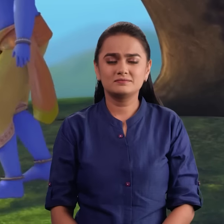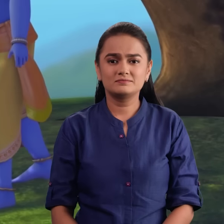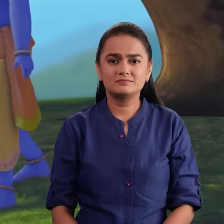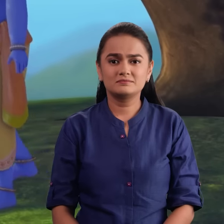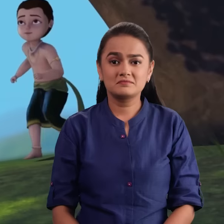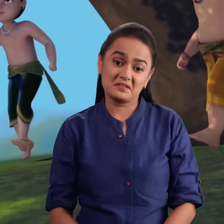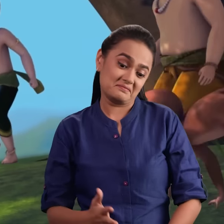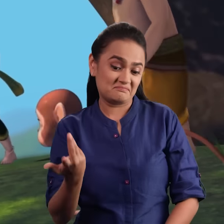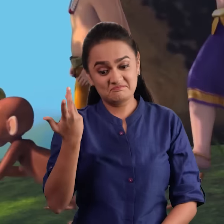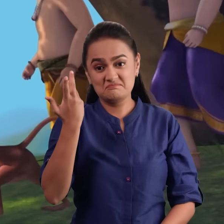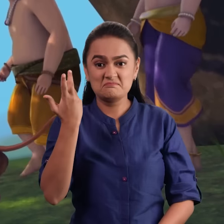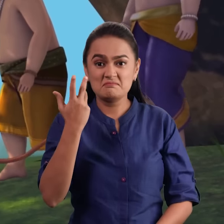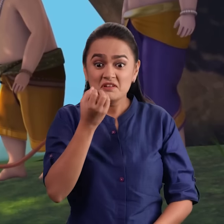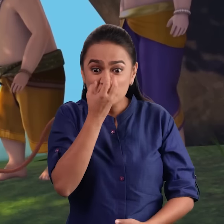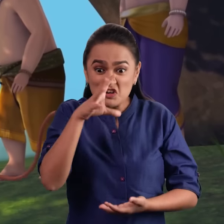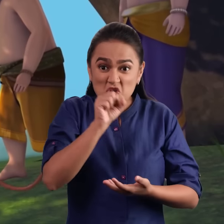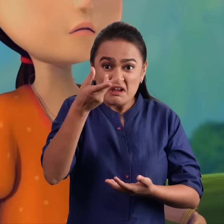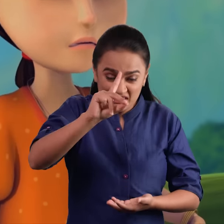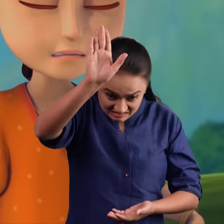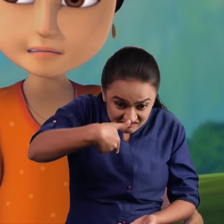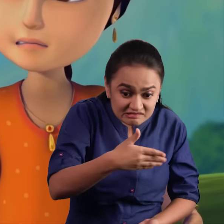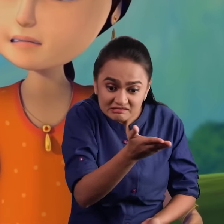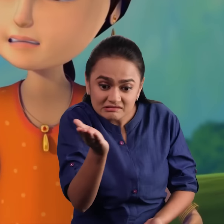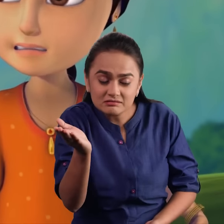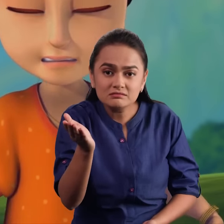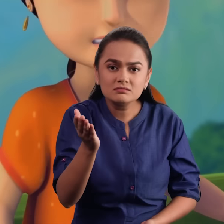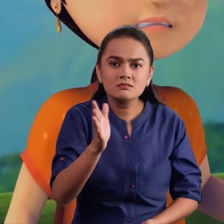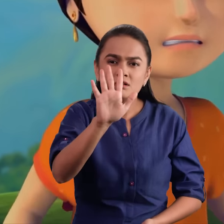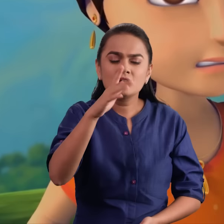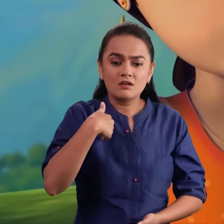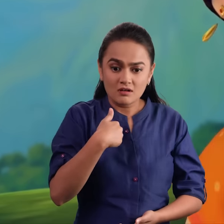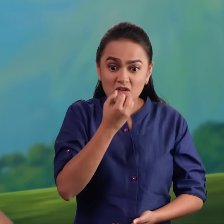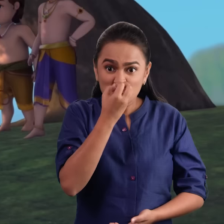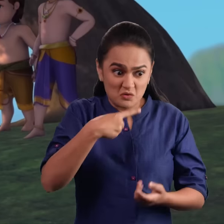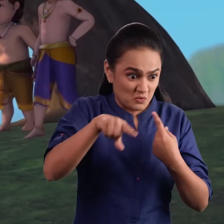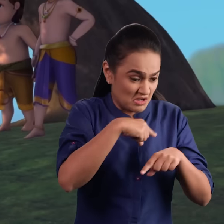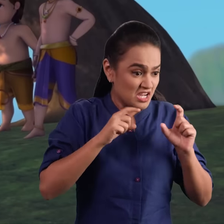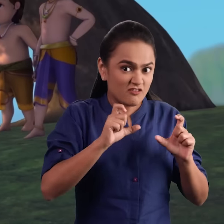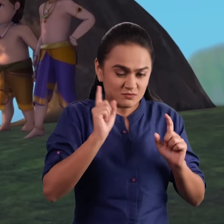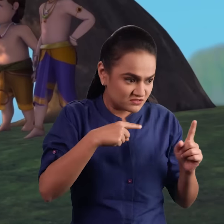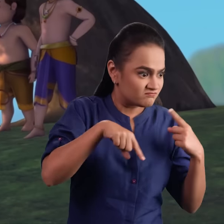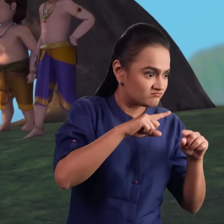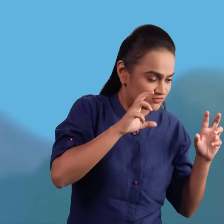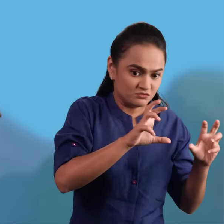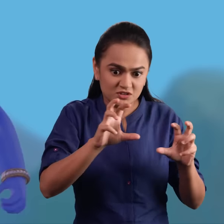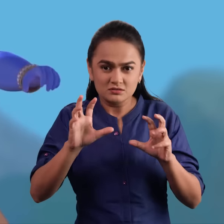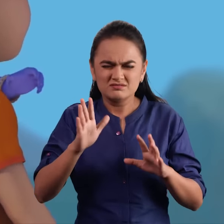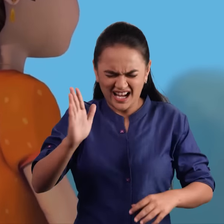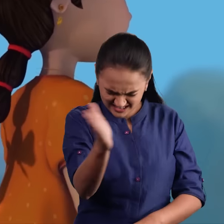बचाओ! आहा, पुष्प चोर फिर आ गई। हमें अपने पुष्पों का ध्यान रखना होगा